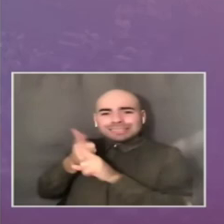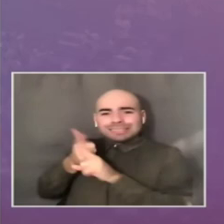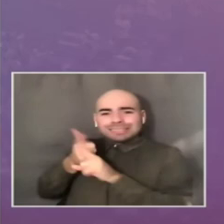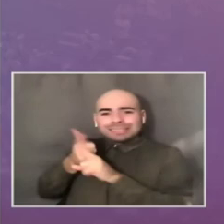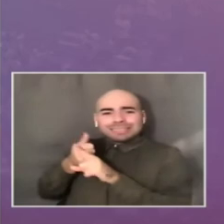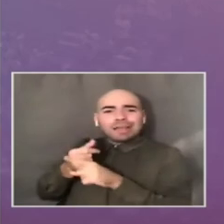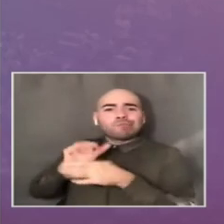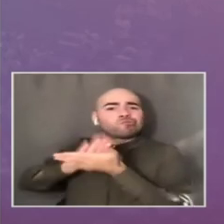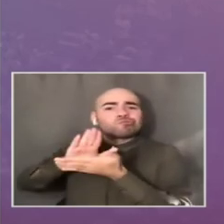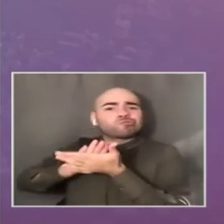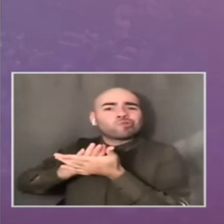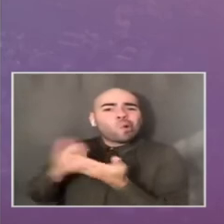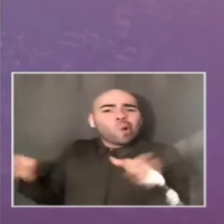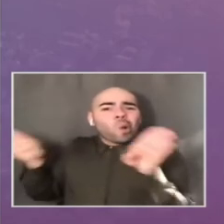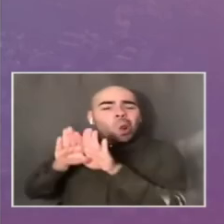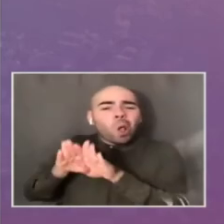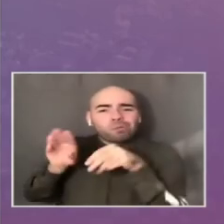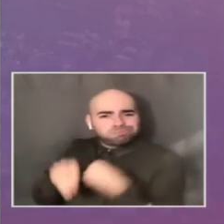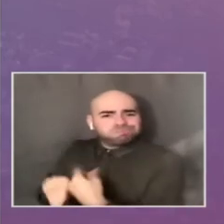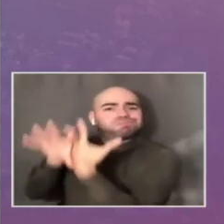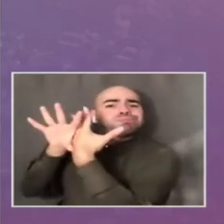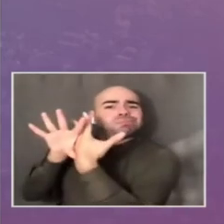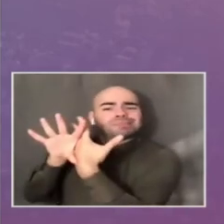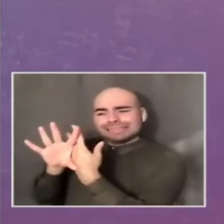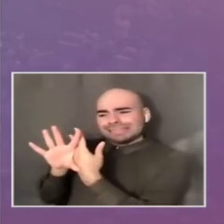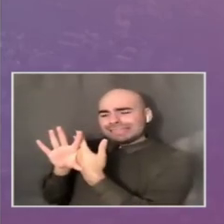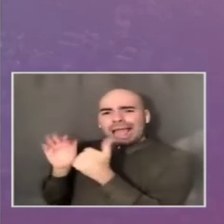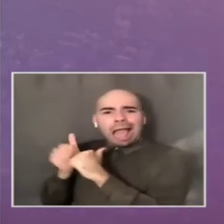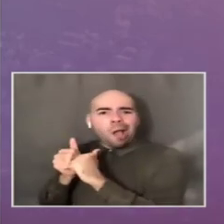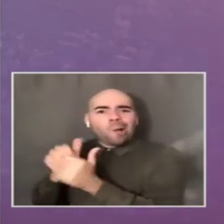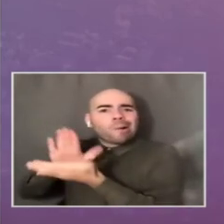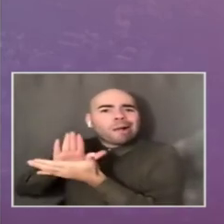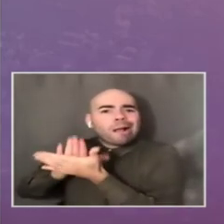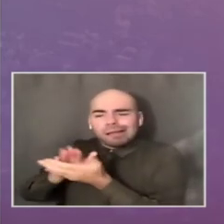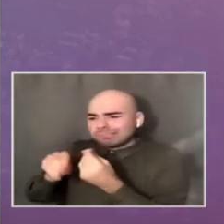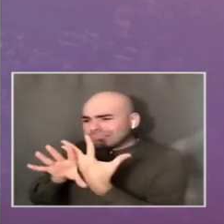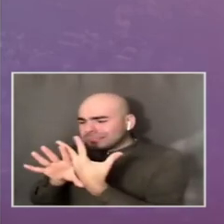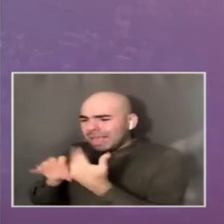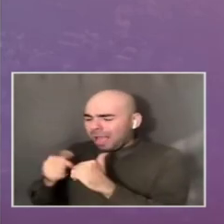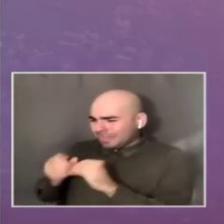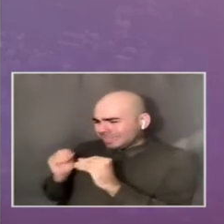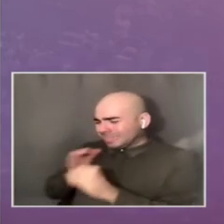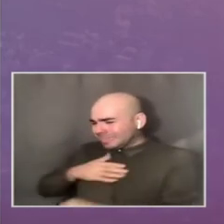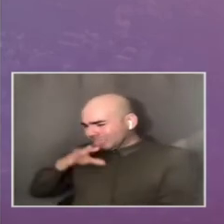pas évident * arnaque et que j'ai 15 ans